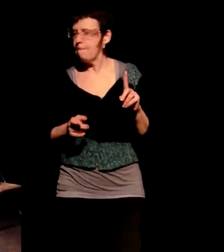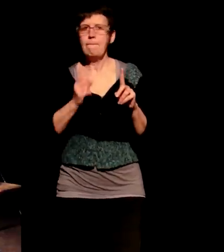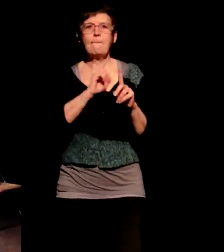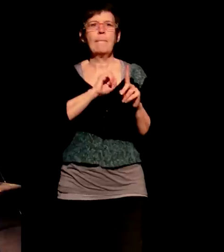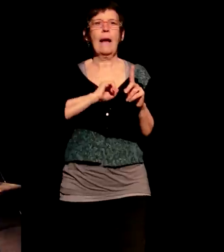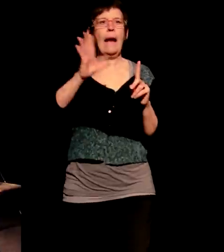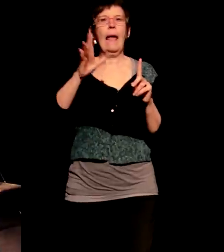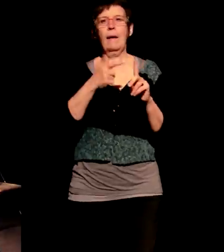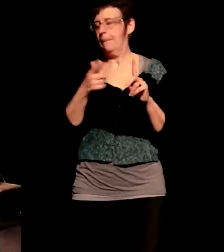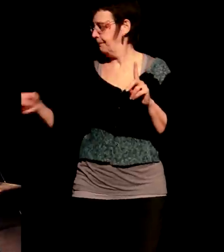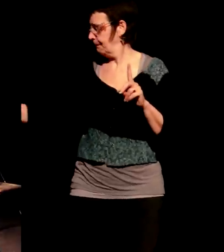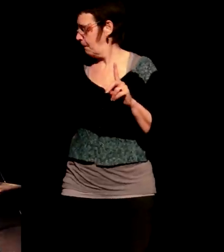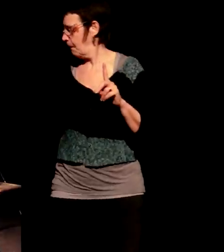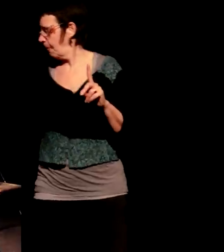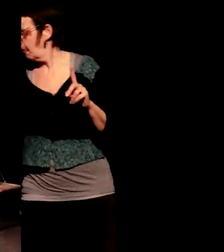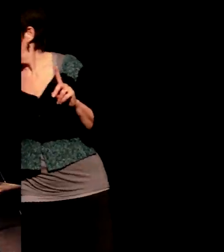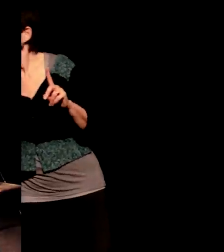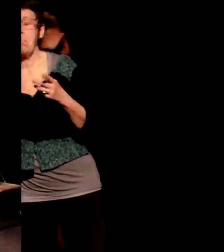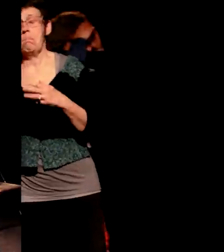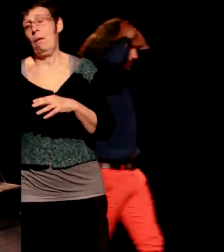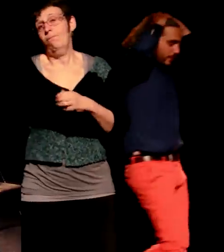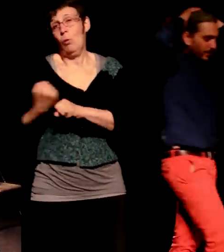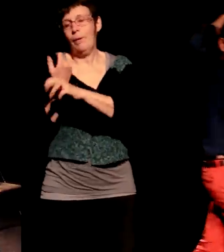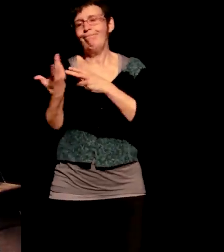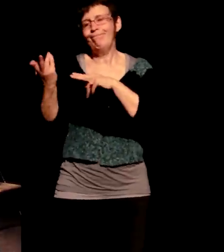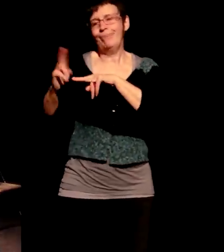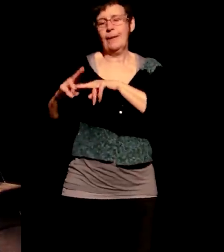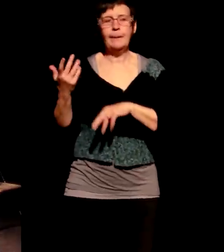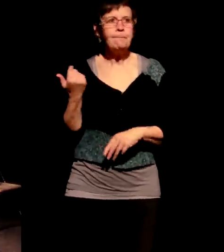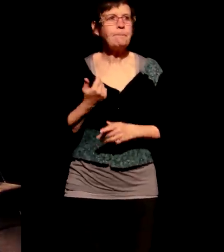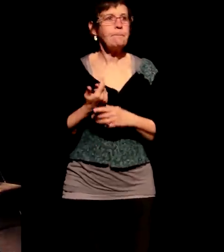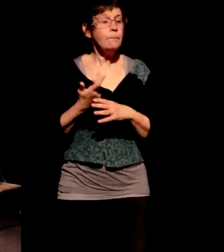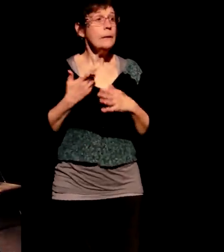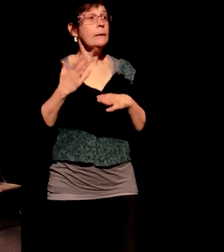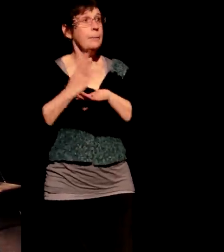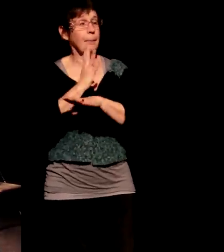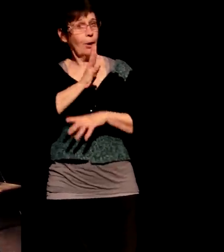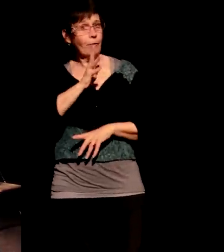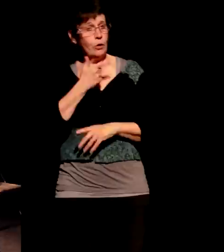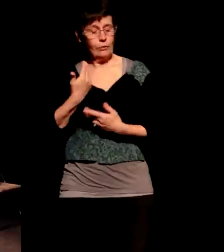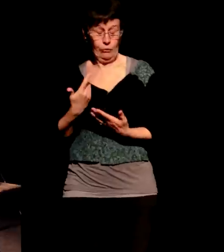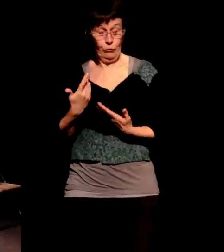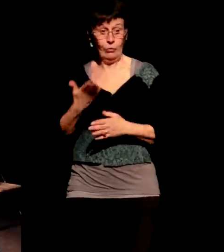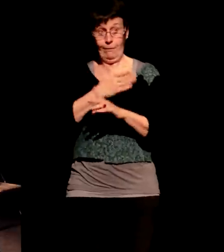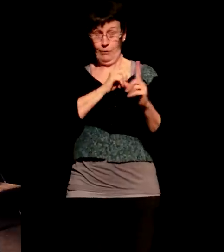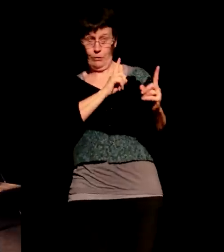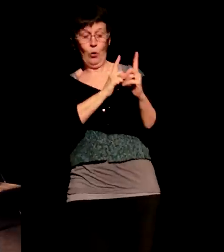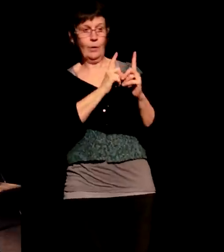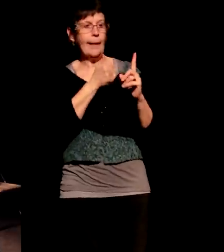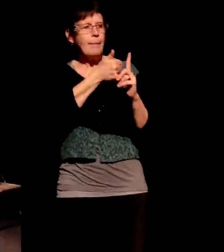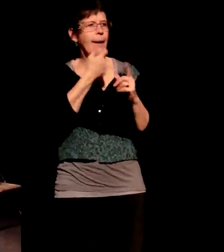Qui malheureusement est décédée. Mais en préparant cette conférence, je l'ai rencontré, et c'est quelqu'un qui travaille beaucoup sur les